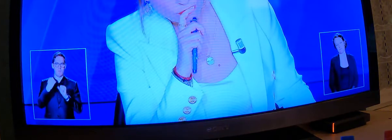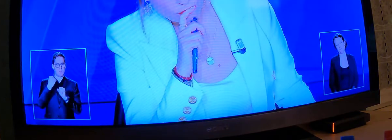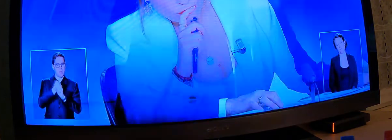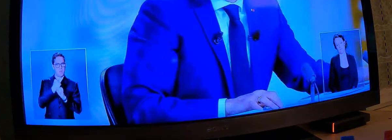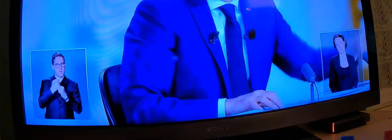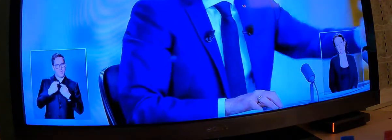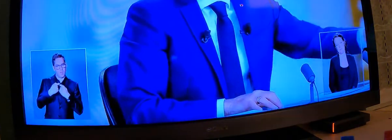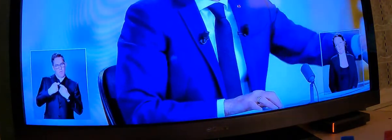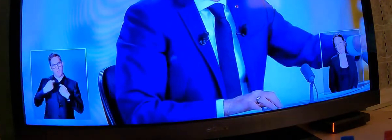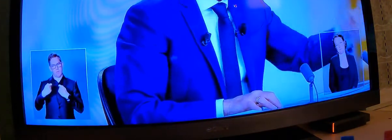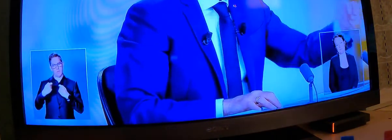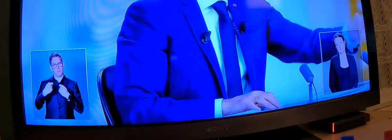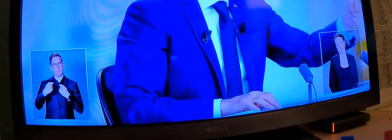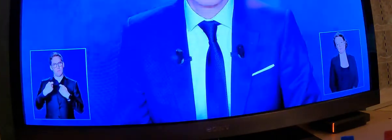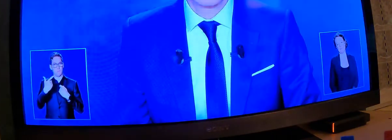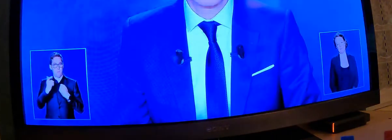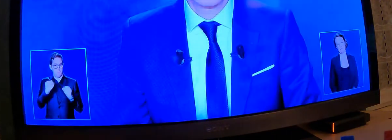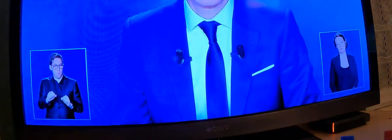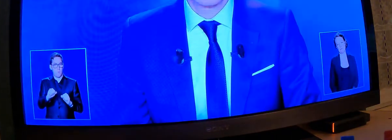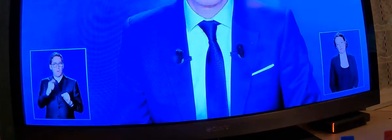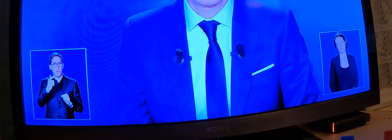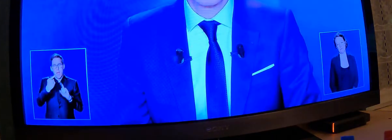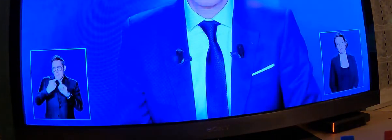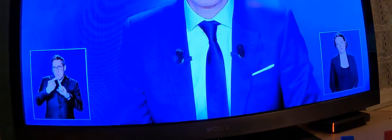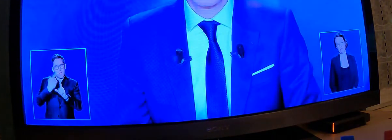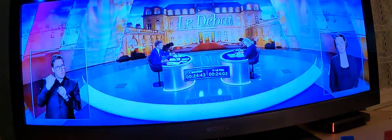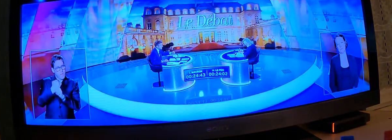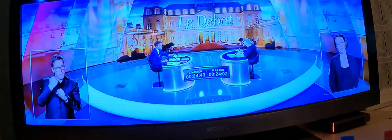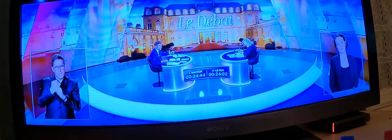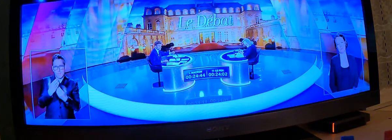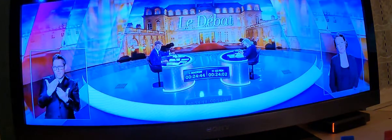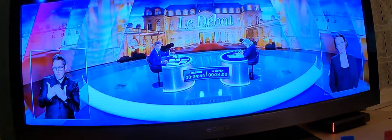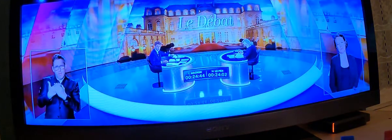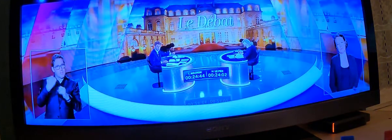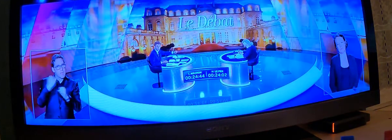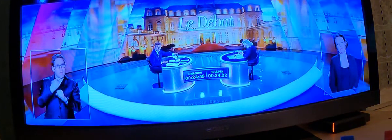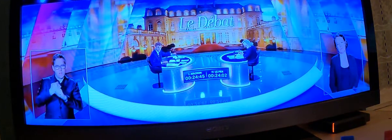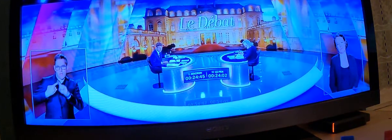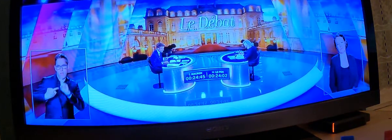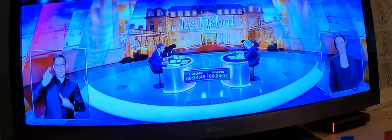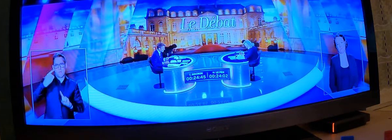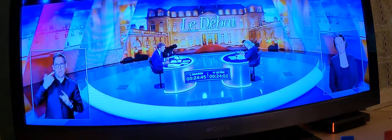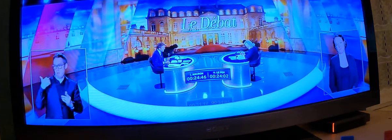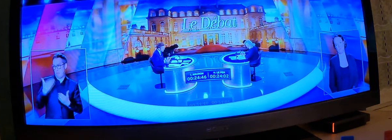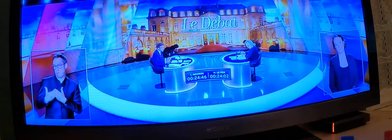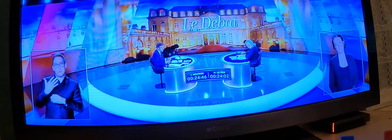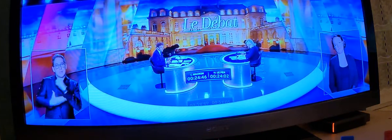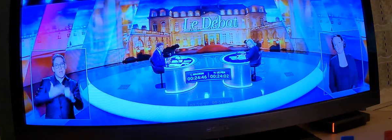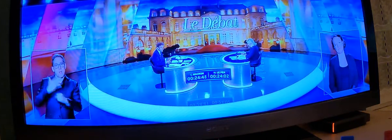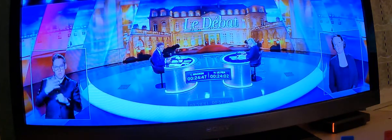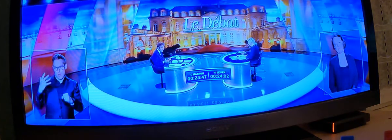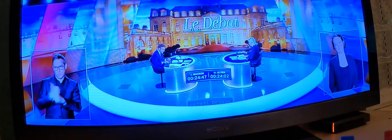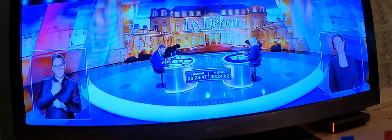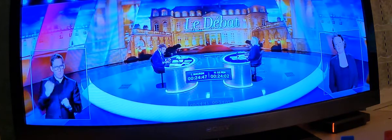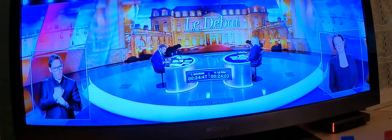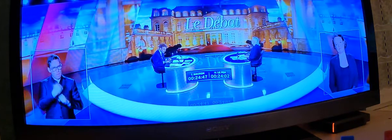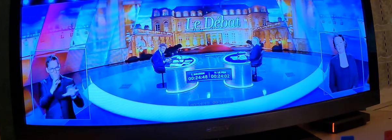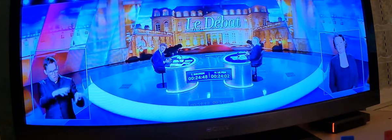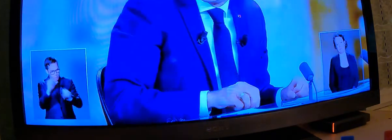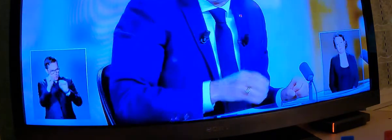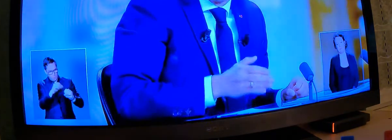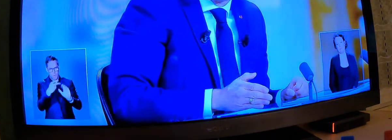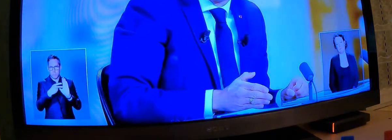plein emploi, on pourra y revenir, parce que le travail pour moi est un fil rouge, c'est-à-dire réussir à faire comme ce qu'on a fait sous ce quinquennat, et un deuxième pilier qui